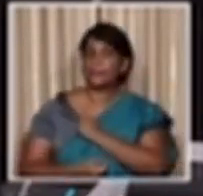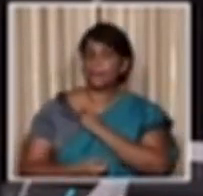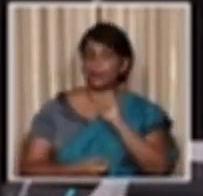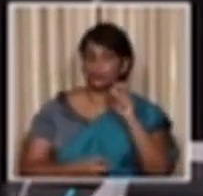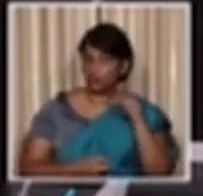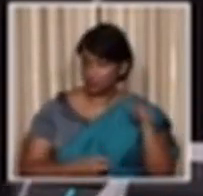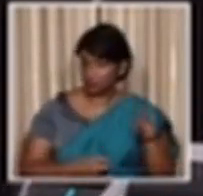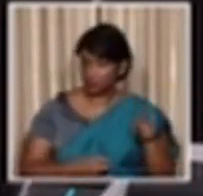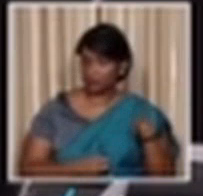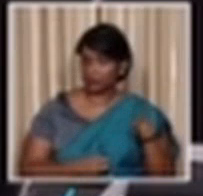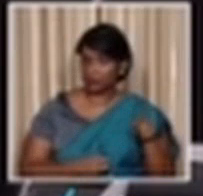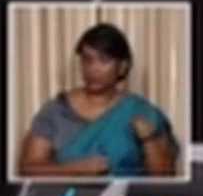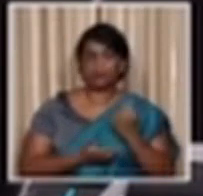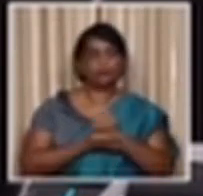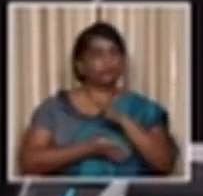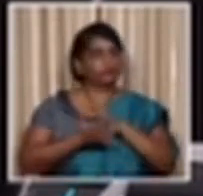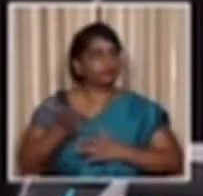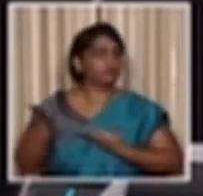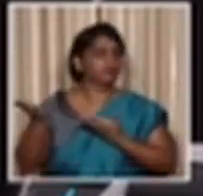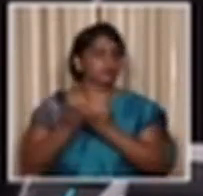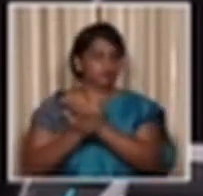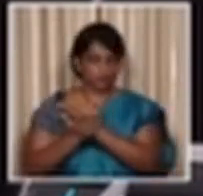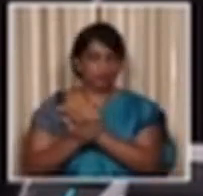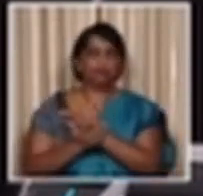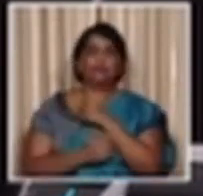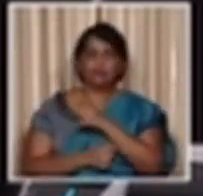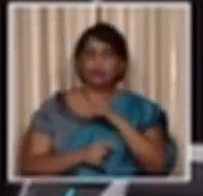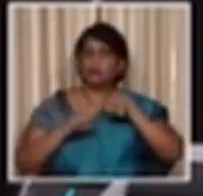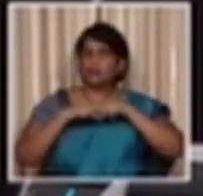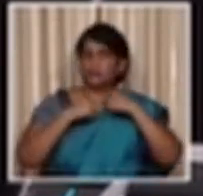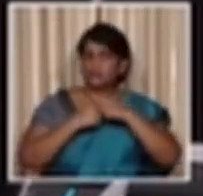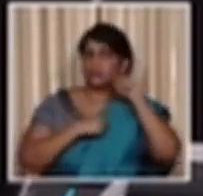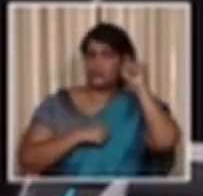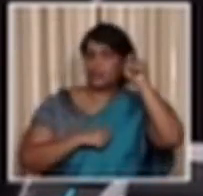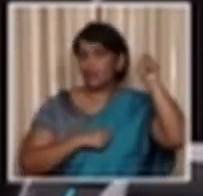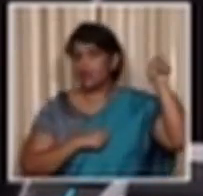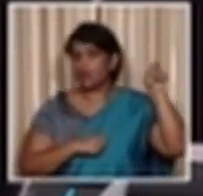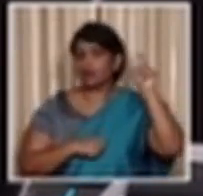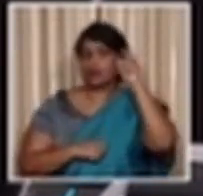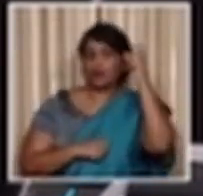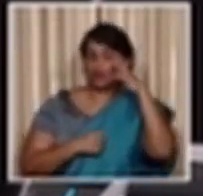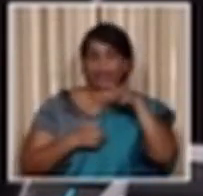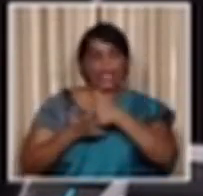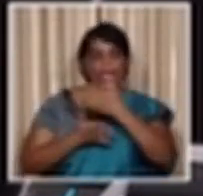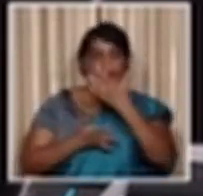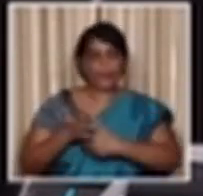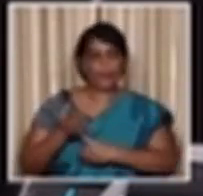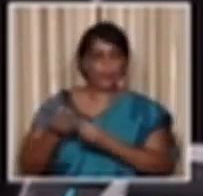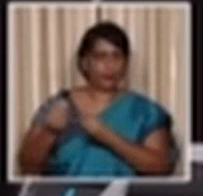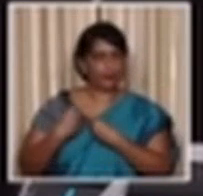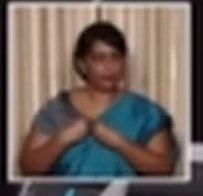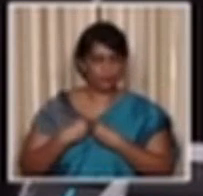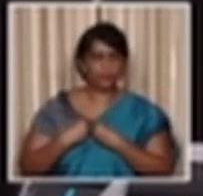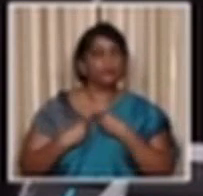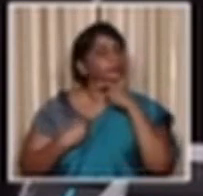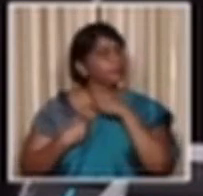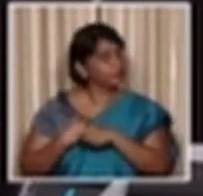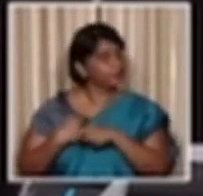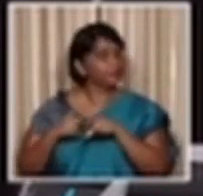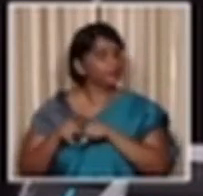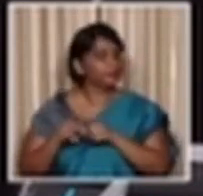කාර්යාලයට ලිඛිතව ඉල්ලීමක් කරා මේ සමාගම් පිළිබඳවත් සොයලා බලලා අපිට වාර්තාවක් ලබා දෙන්න කියලා. මොකද ඒ